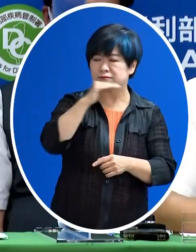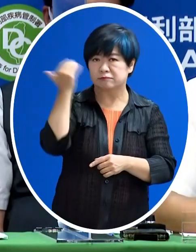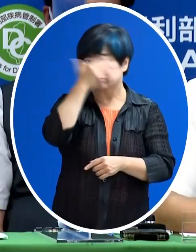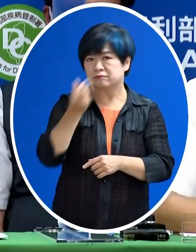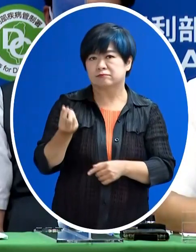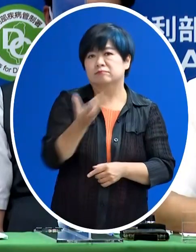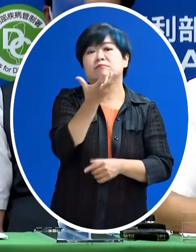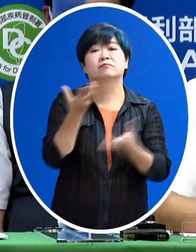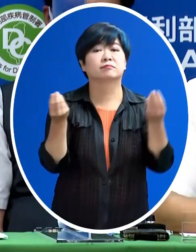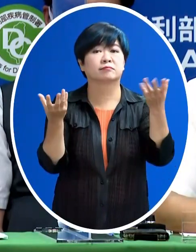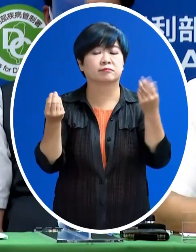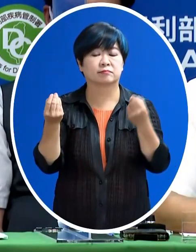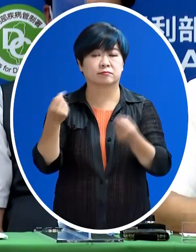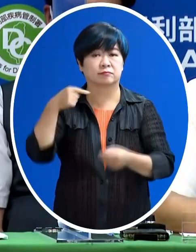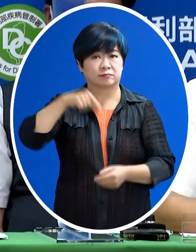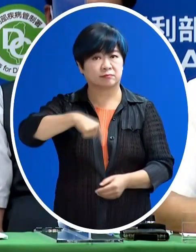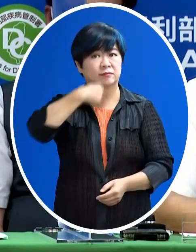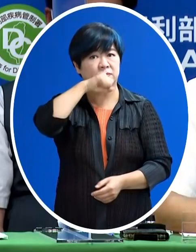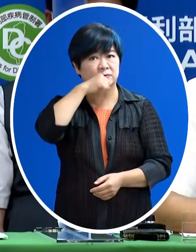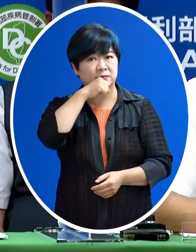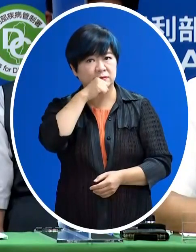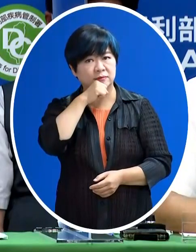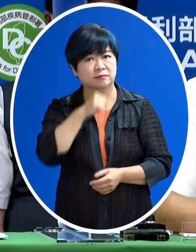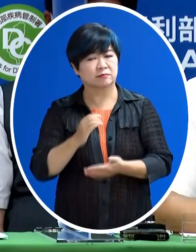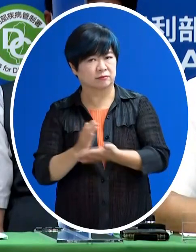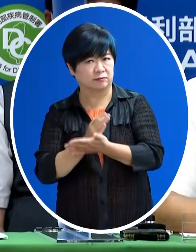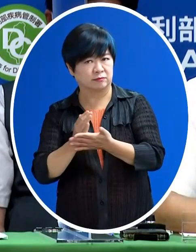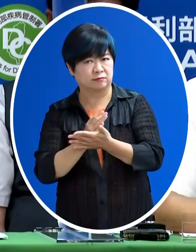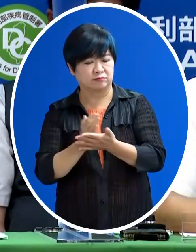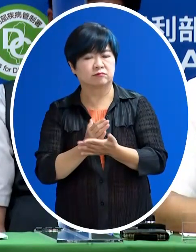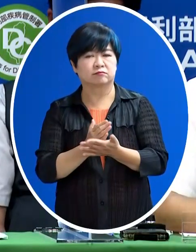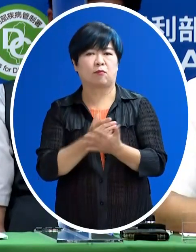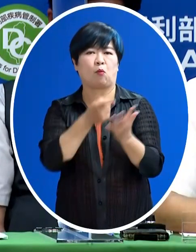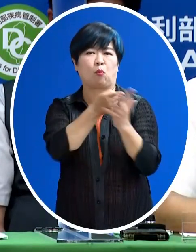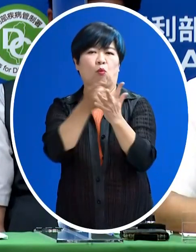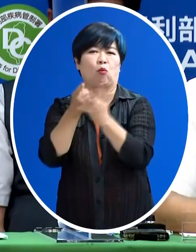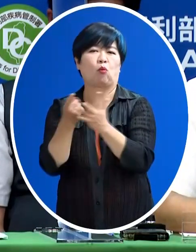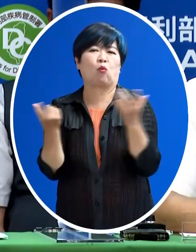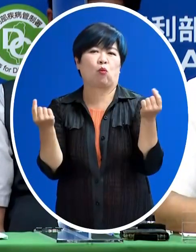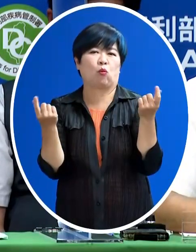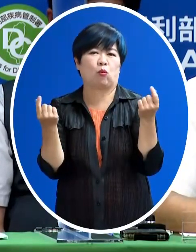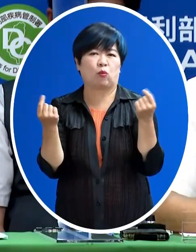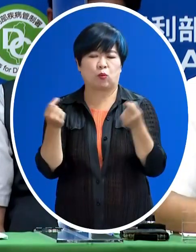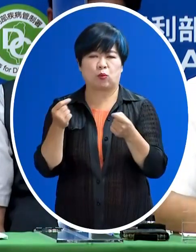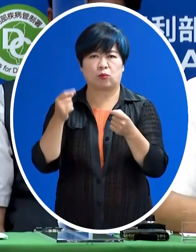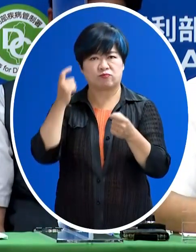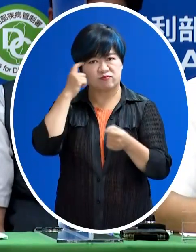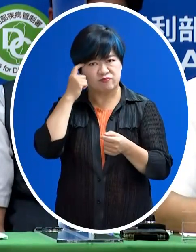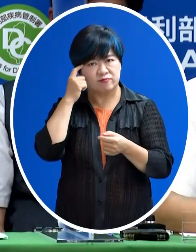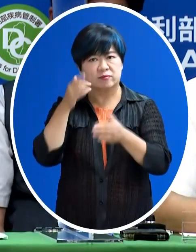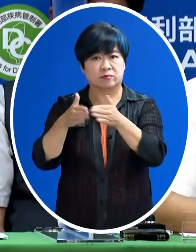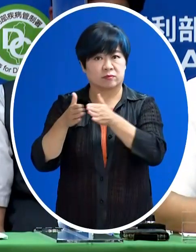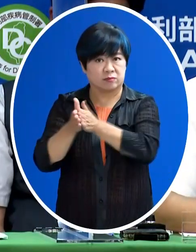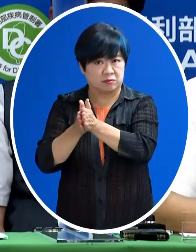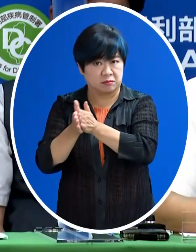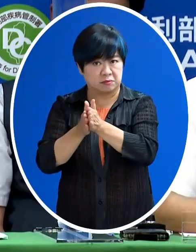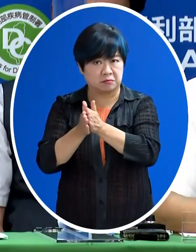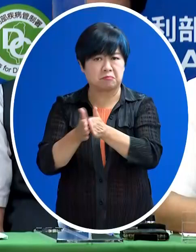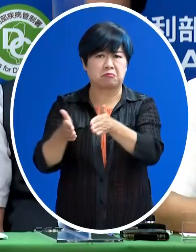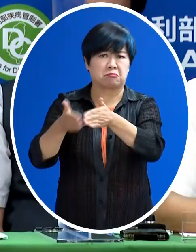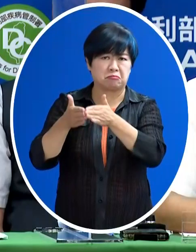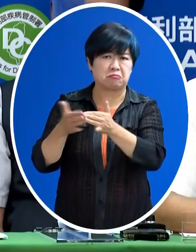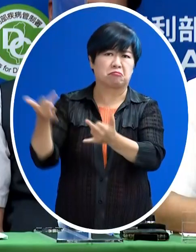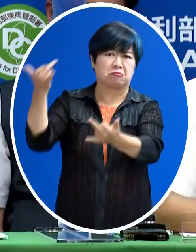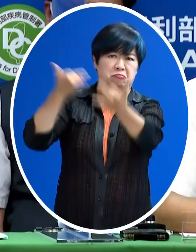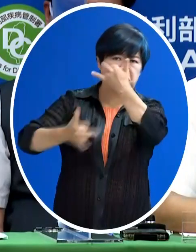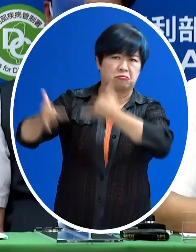么国内的疫情部分，哦，目前为止都跟我们预测的很相近，所以考量在这个需求哈很殷切、很增